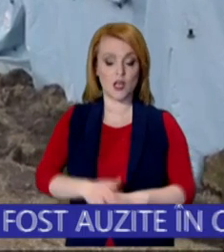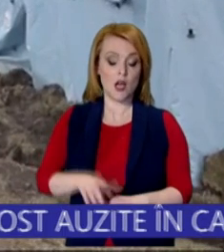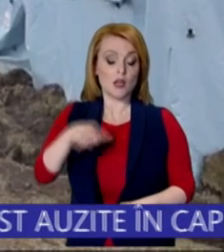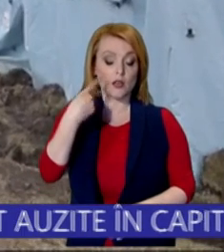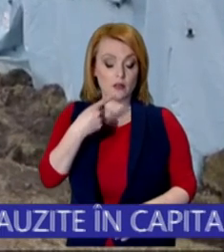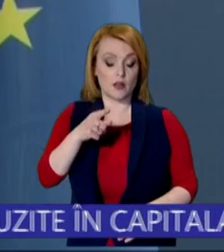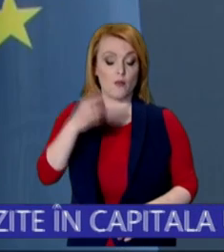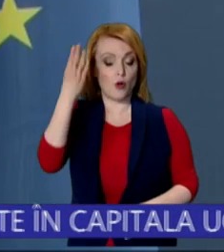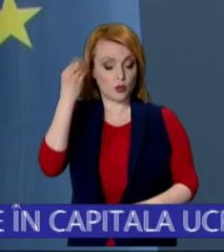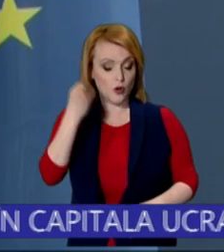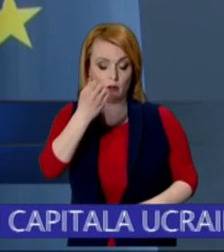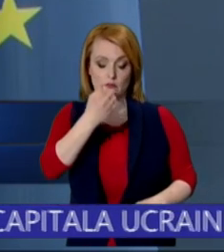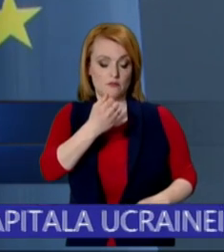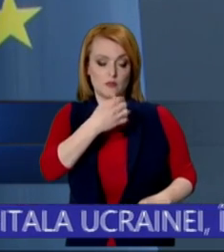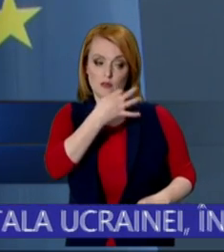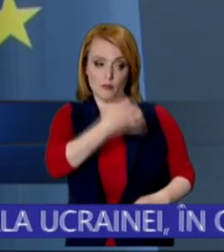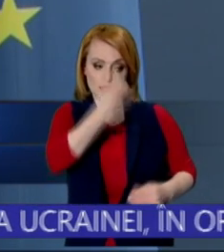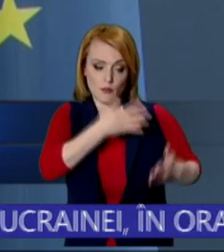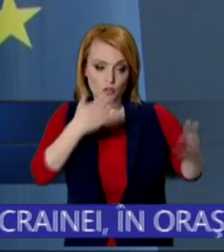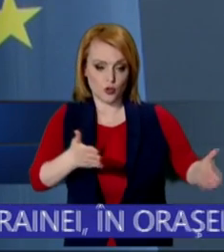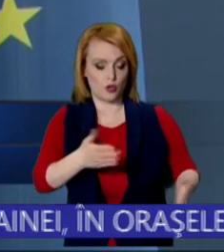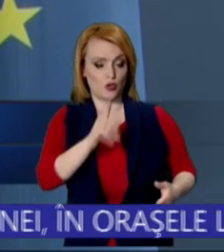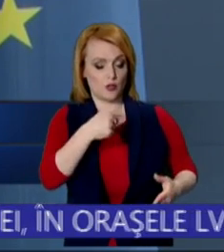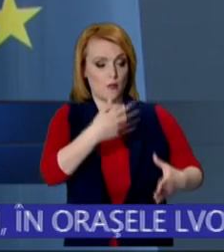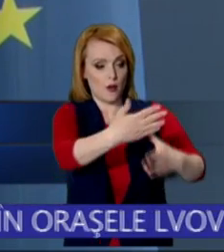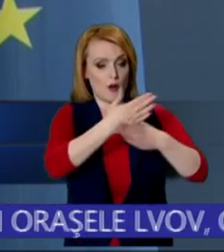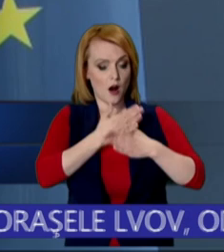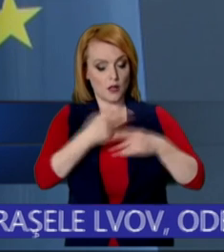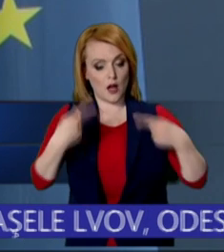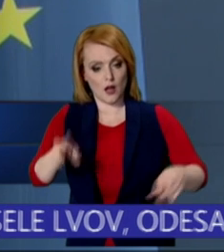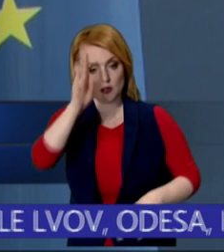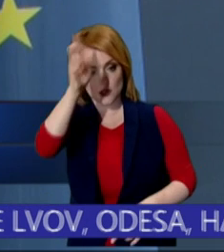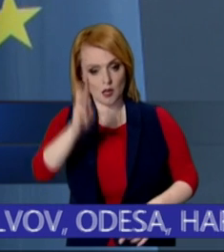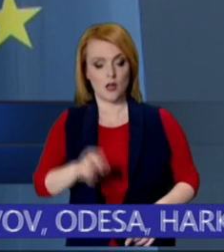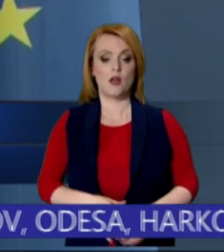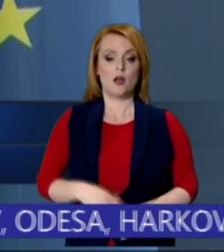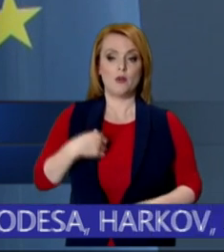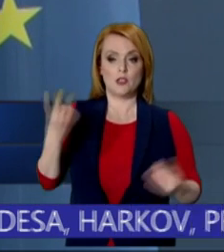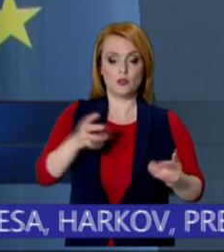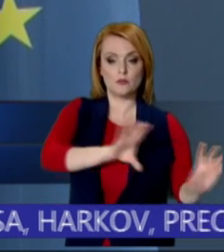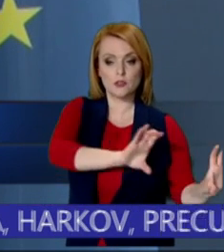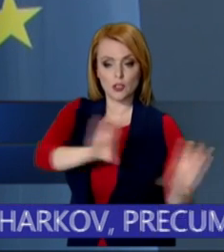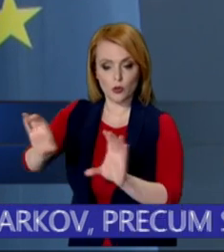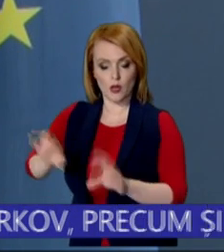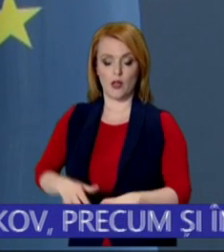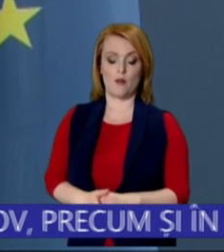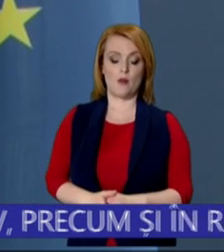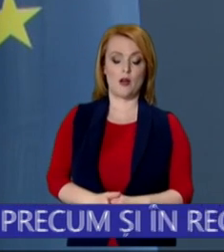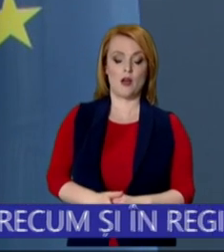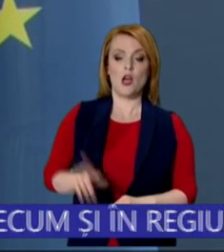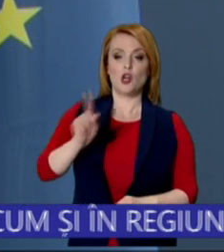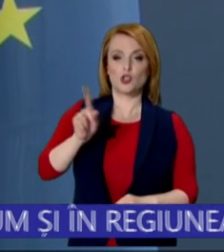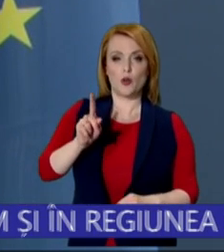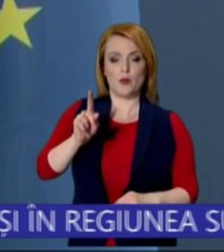din exterior. Trebuie să asigurăm mai mult sprijin pentru eforturile de gestionare a frontierei,